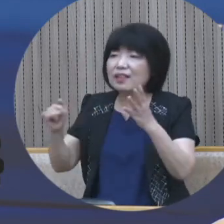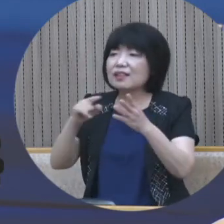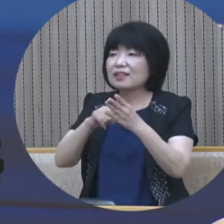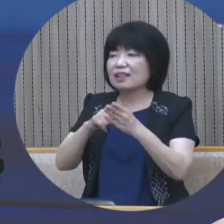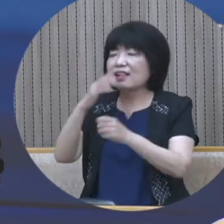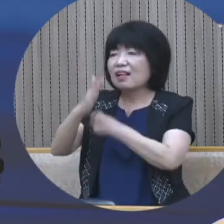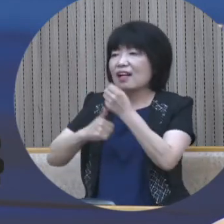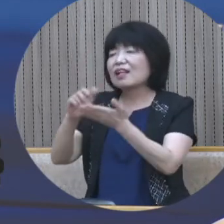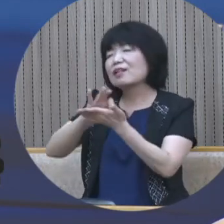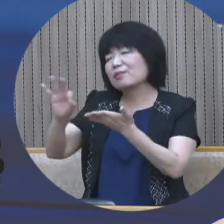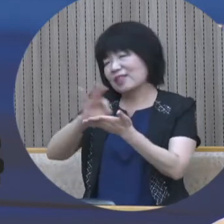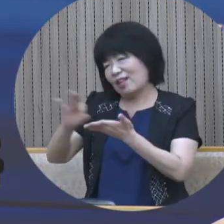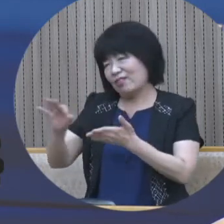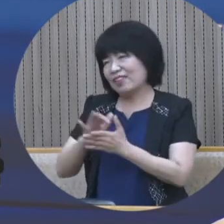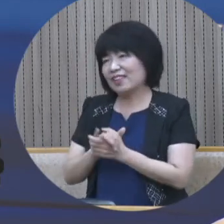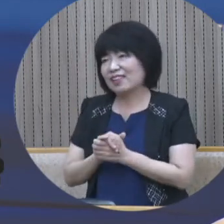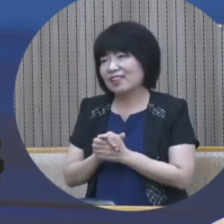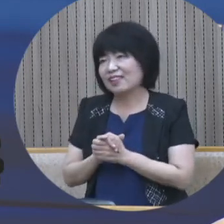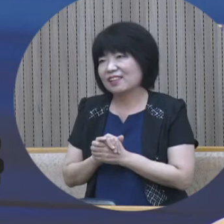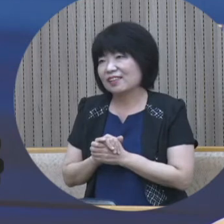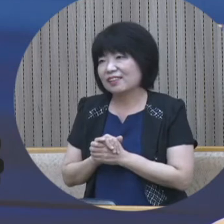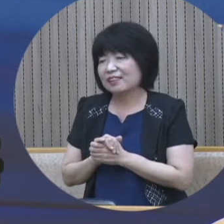하나님이 사용하신 겁니다.